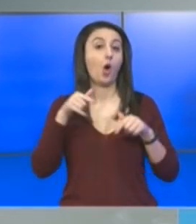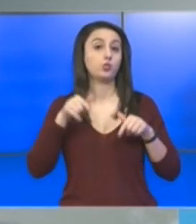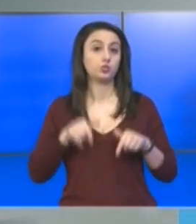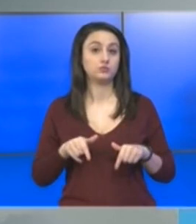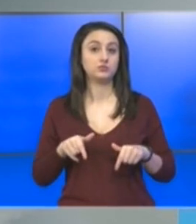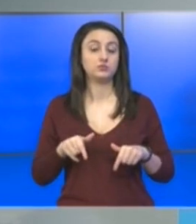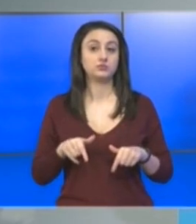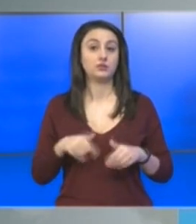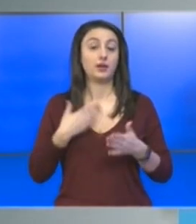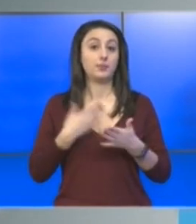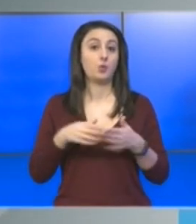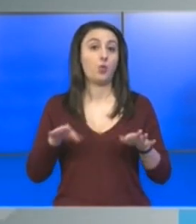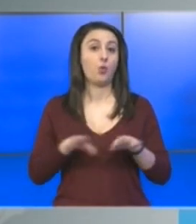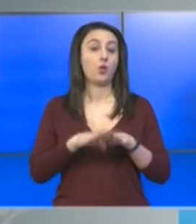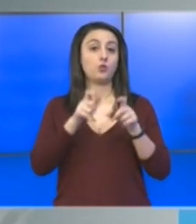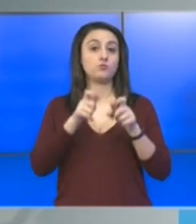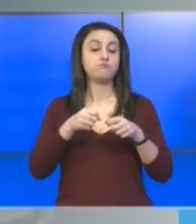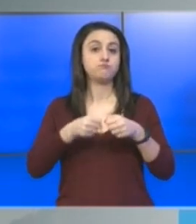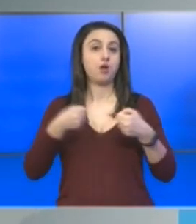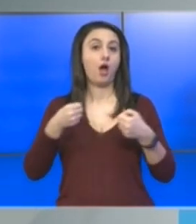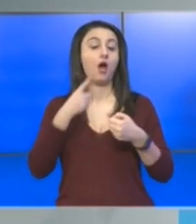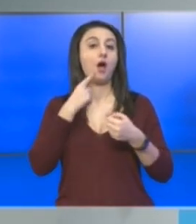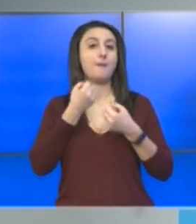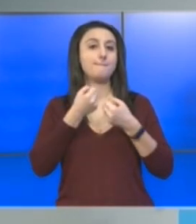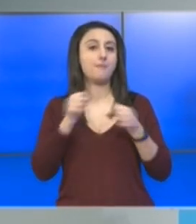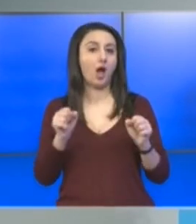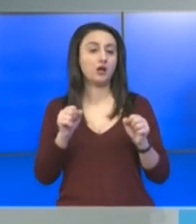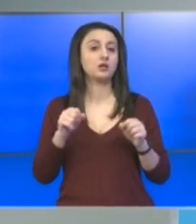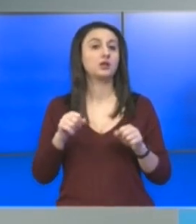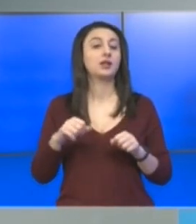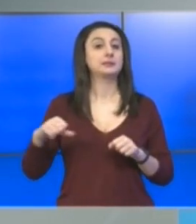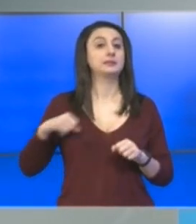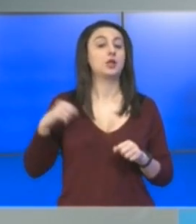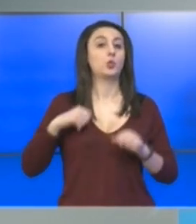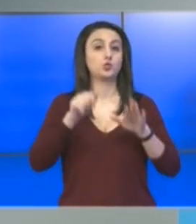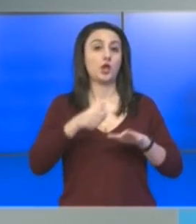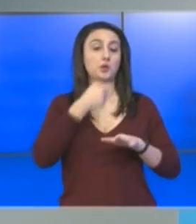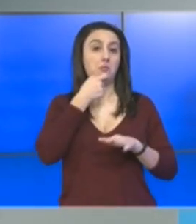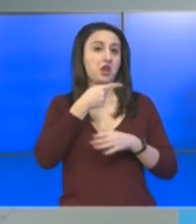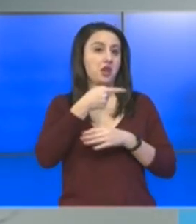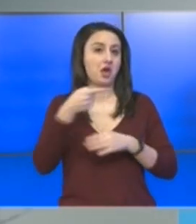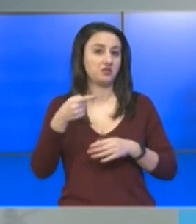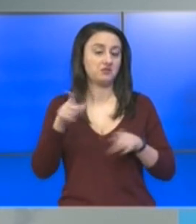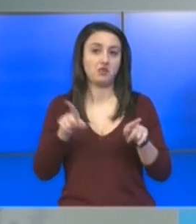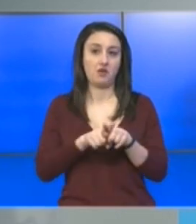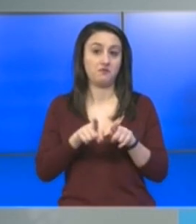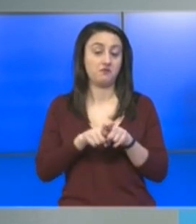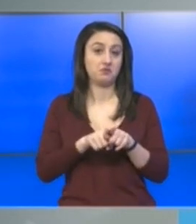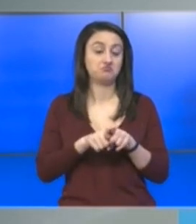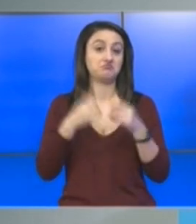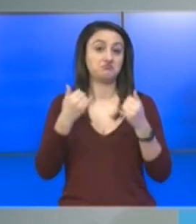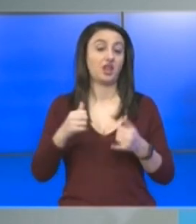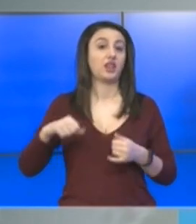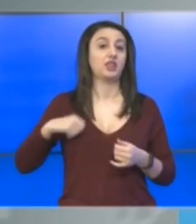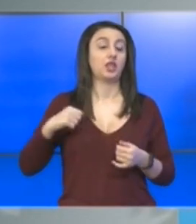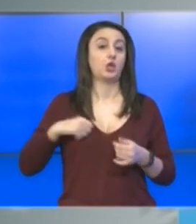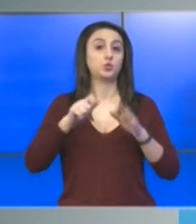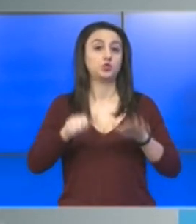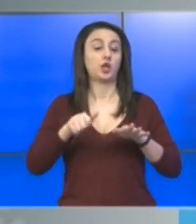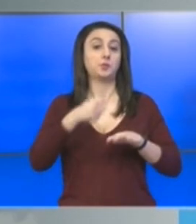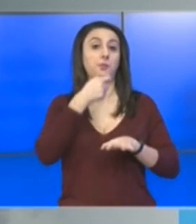care colegul de bancă a tânărului de 16 ani a fost declarat și acesta negativ și iată că doar această tânără de 16 ani